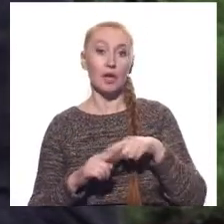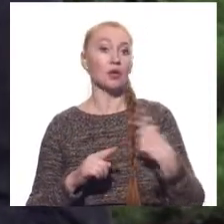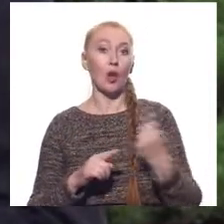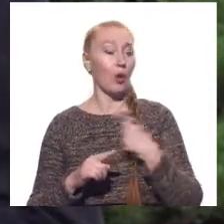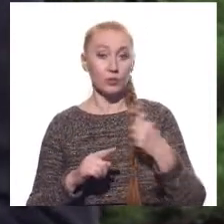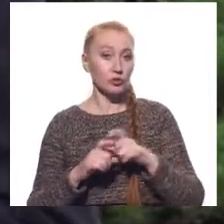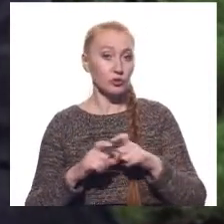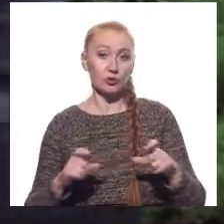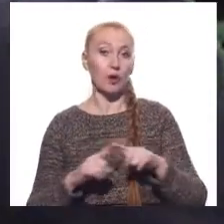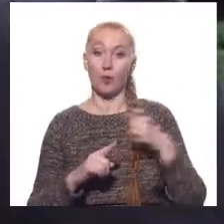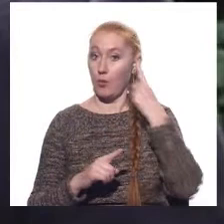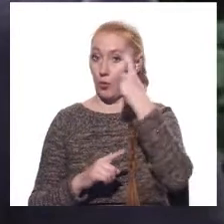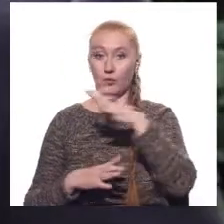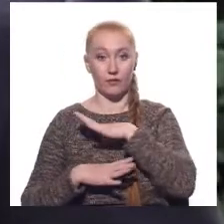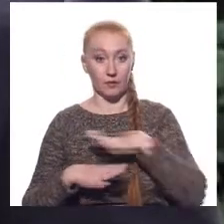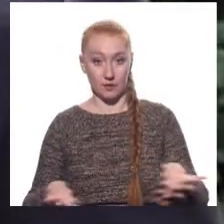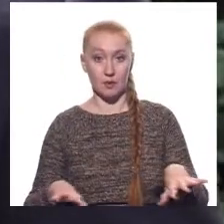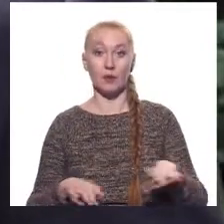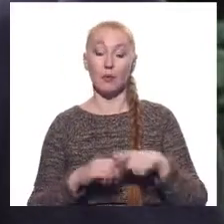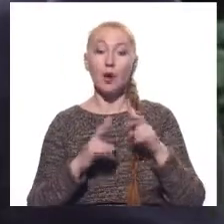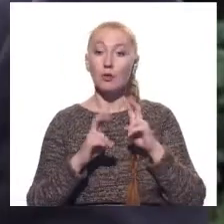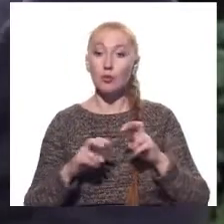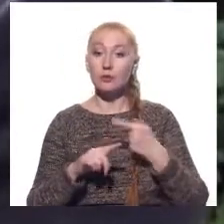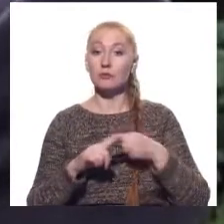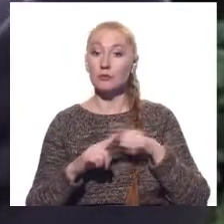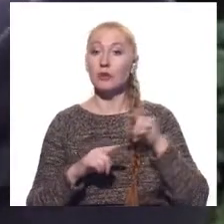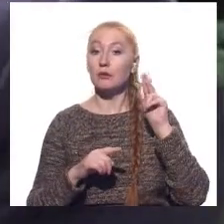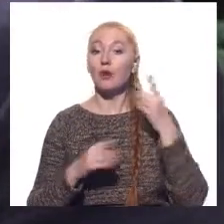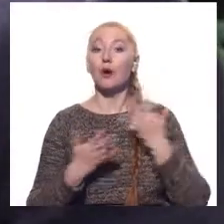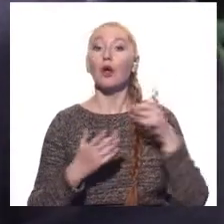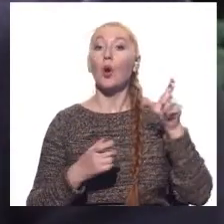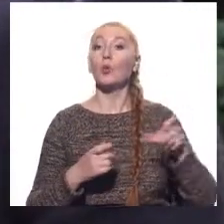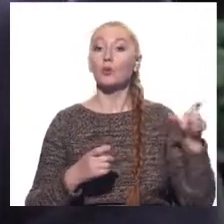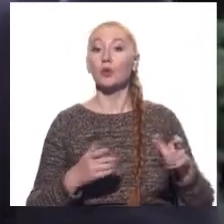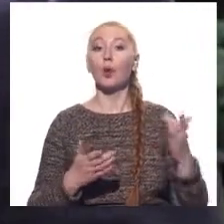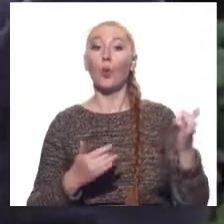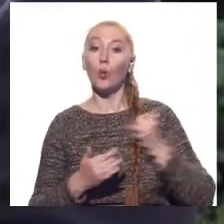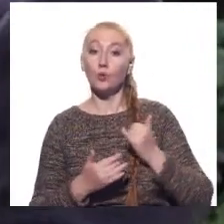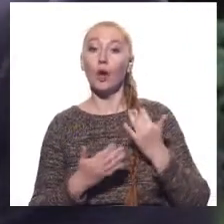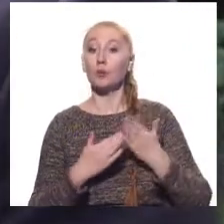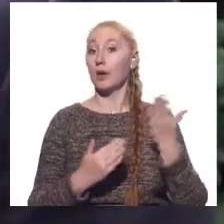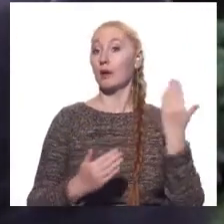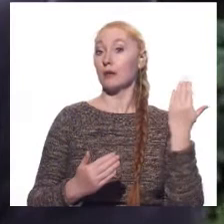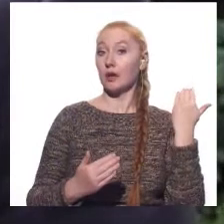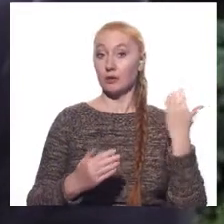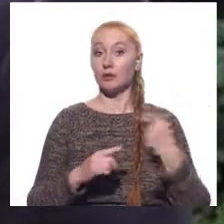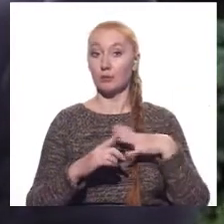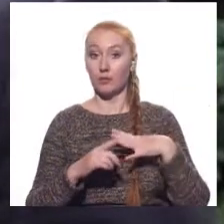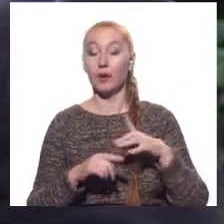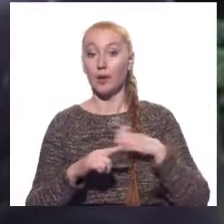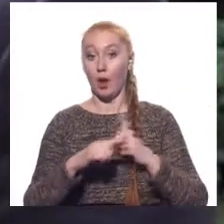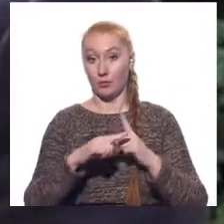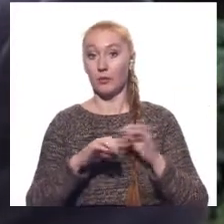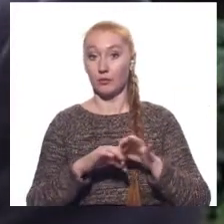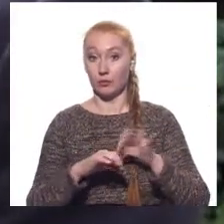влада, ніхто не був про це повідомлений. Ми почали досліджувати дані тих людей, які у нас вже до цього були позитивні. Їх